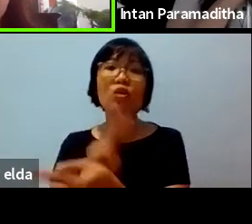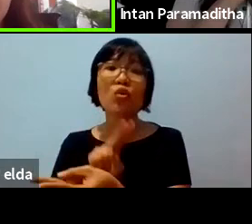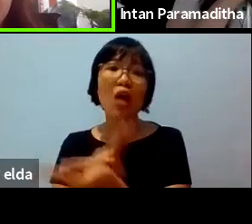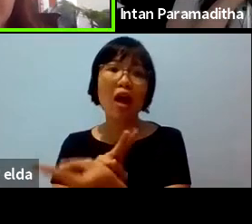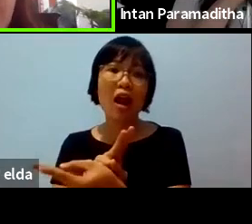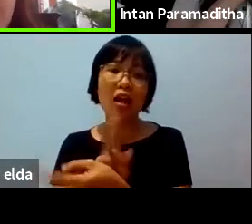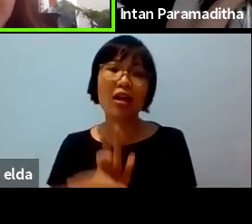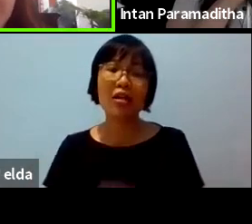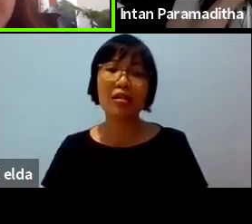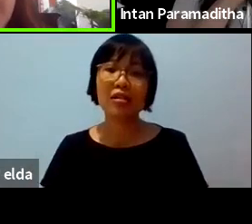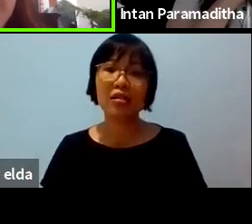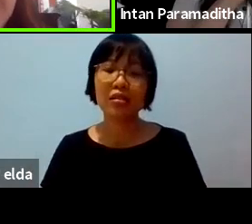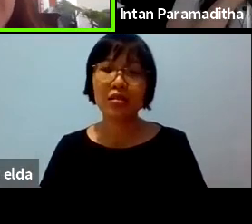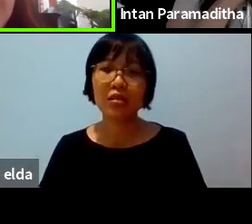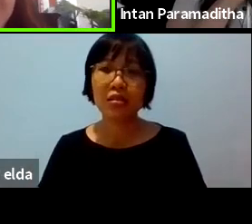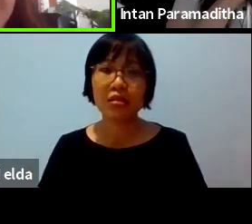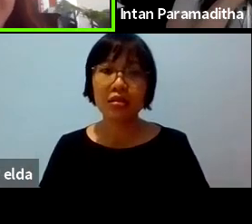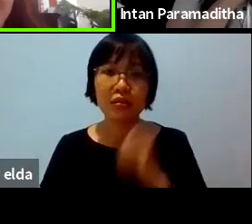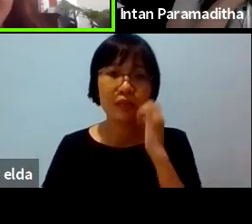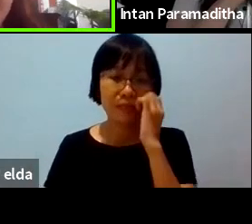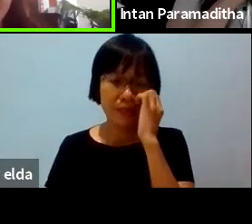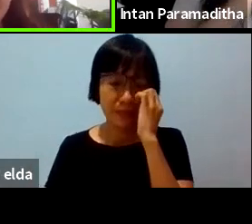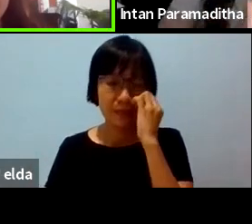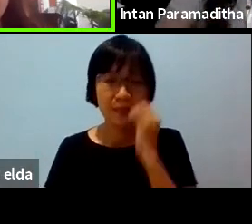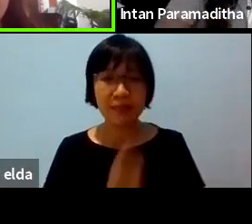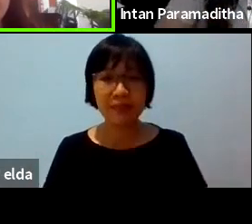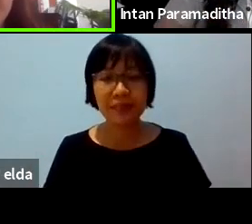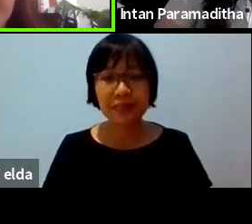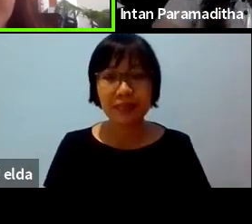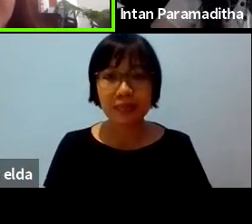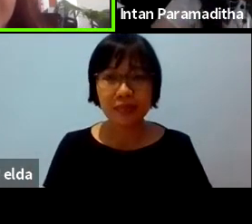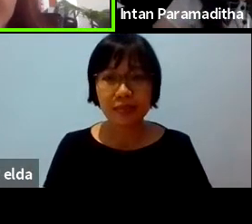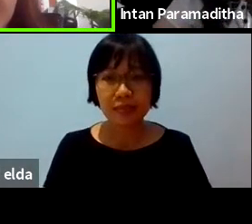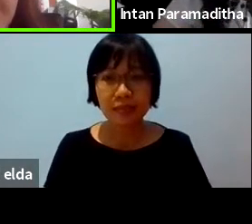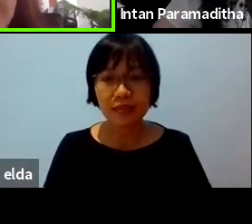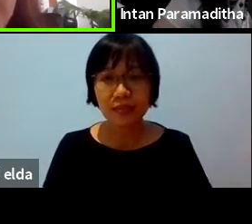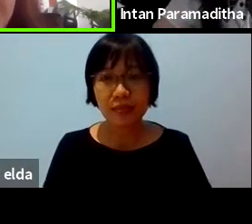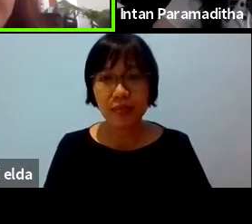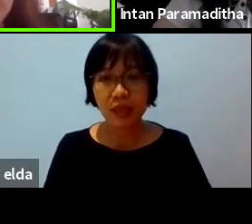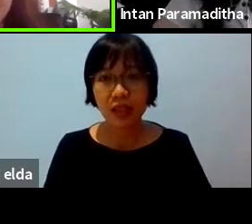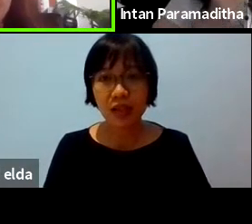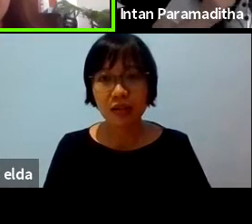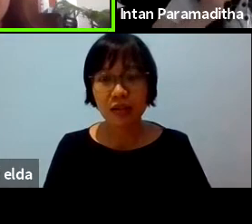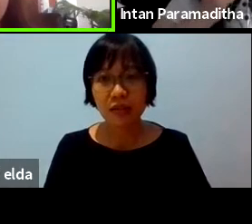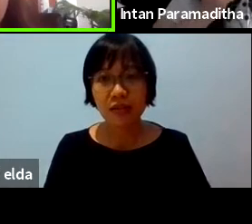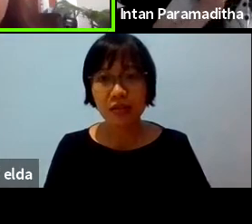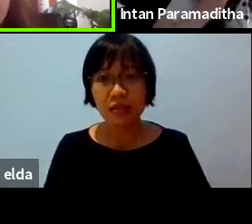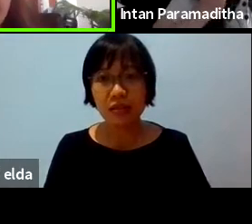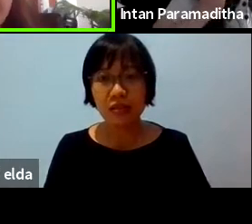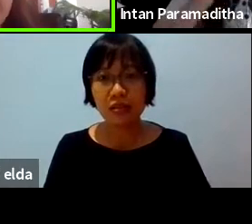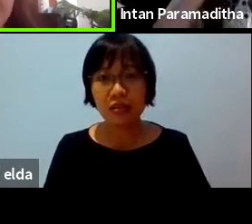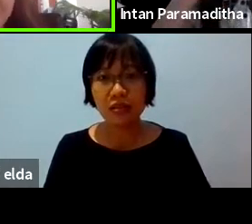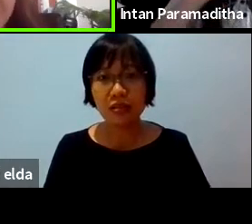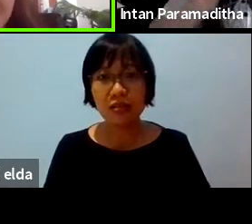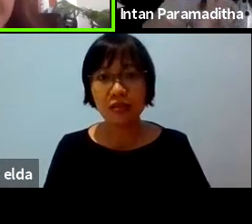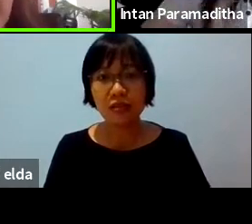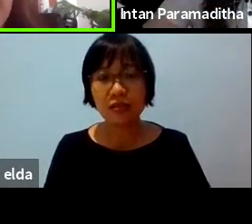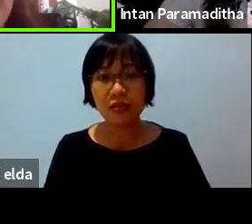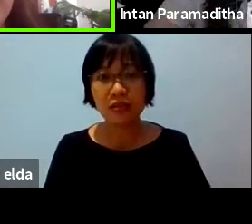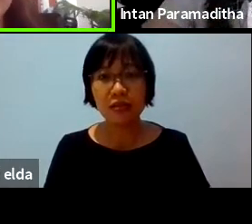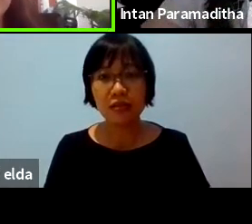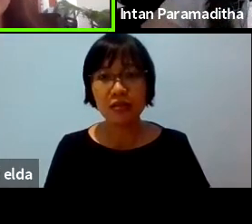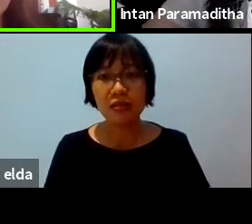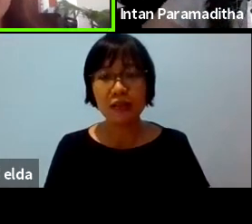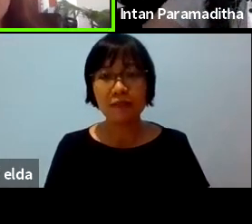yang tersedia gitu ya di apa namanya di untuk penanganan yang tersedia di universitas itu